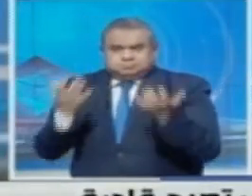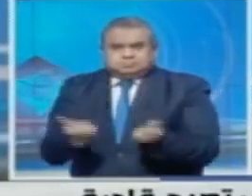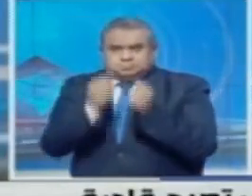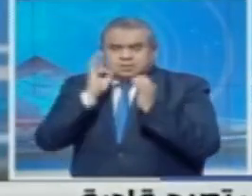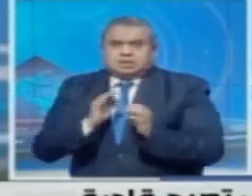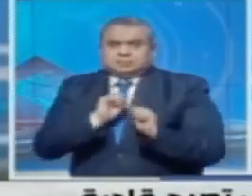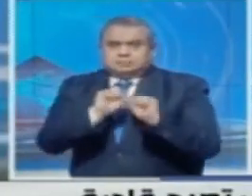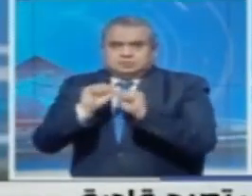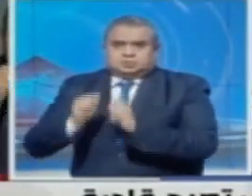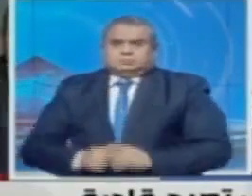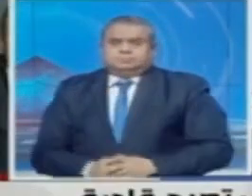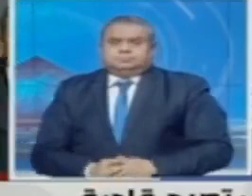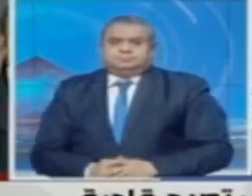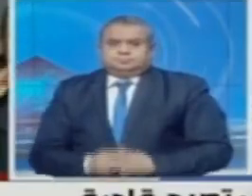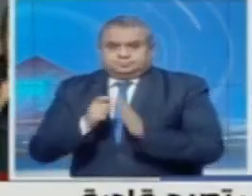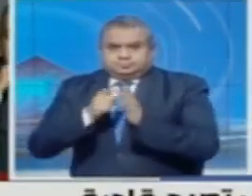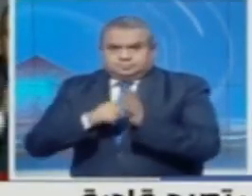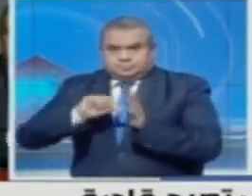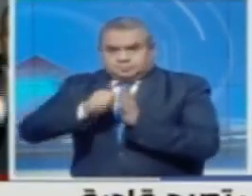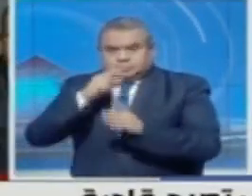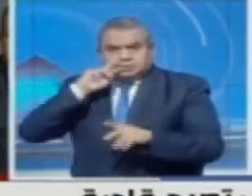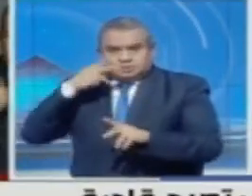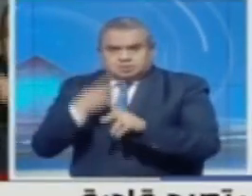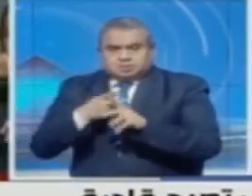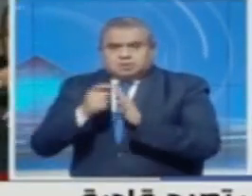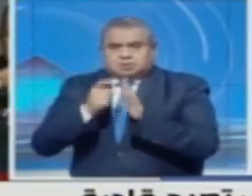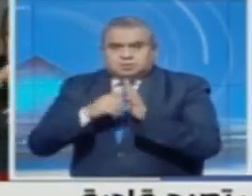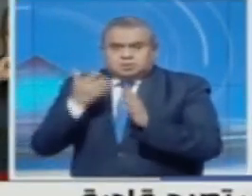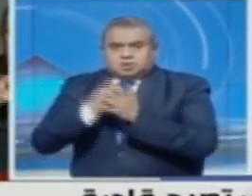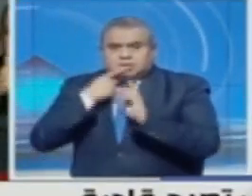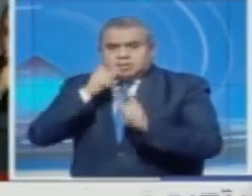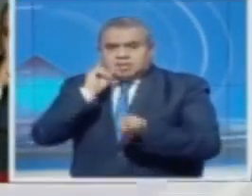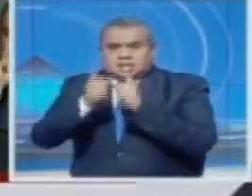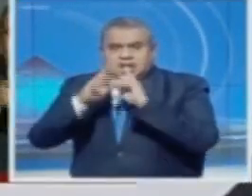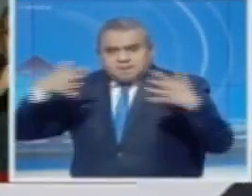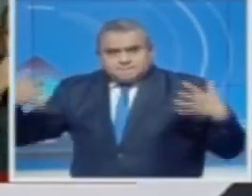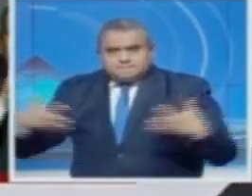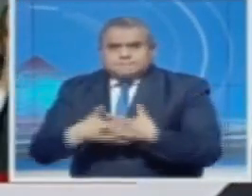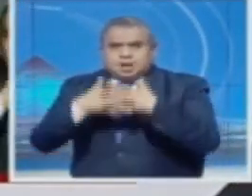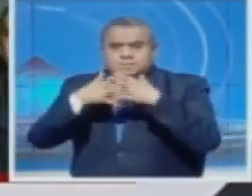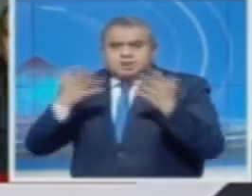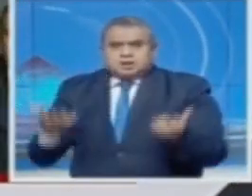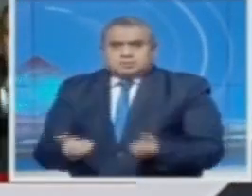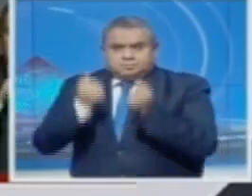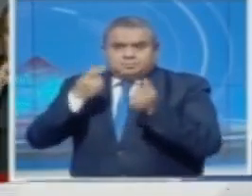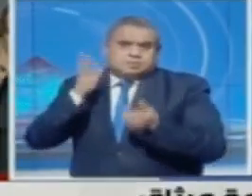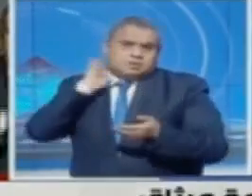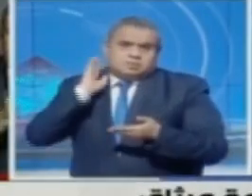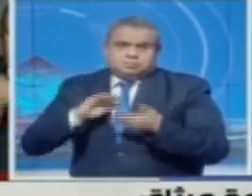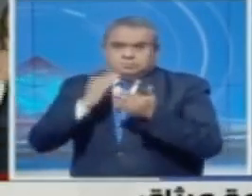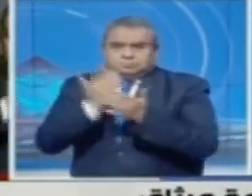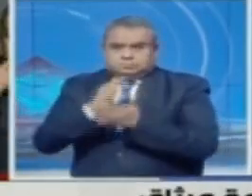المتتالية. هذا الواقع الجديد يفرض على الجميع التكاتف لتعزيز النظام متعدد